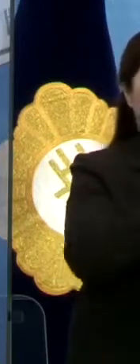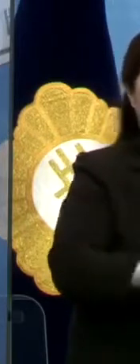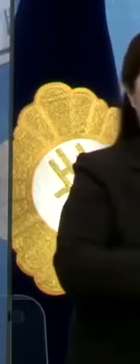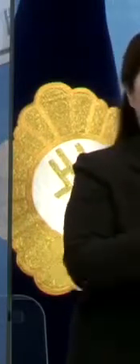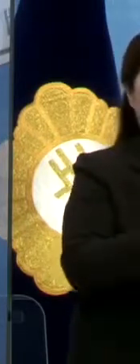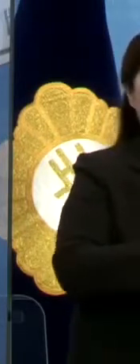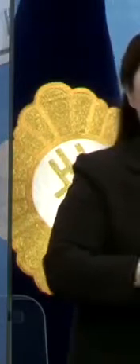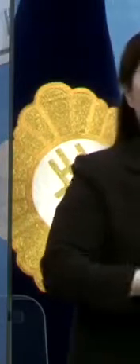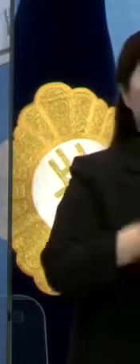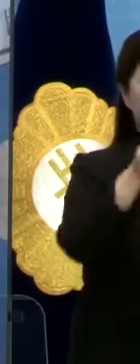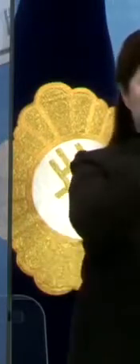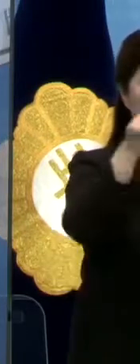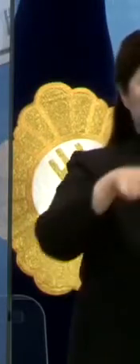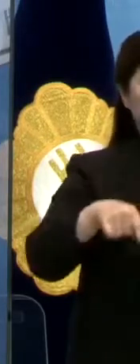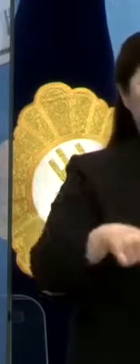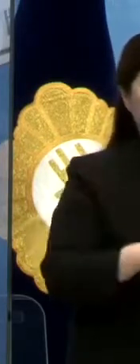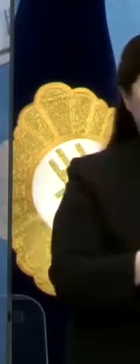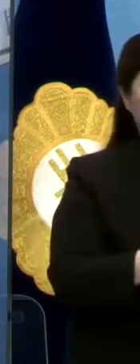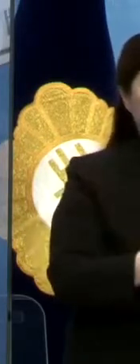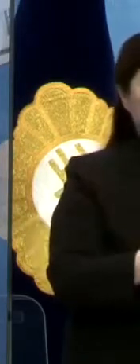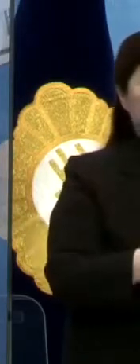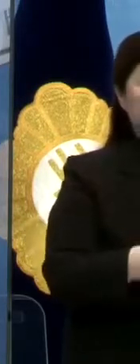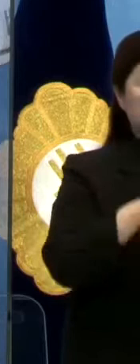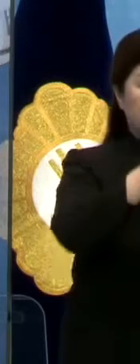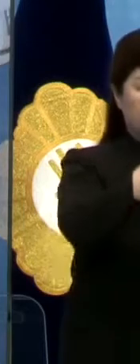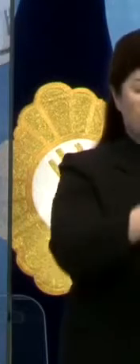서류를 노벨 평화상